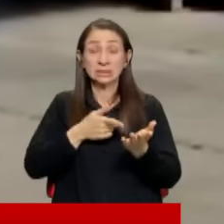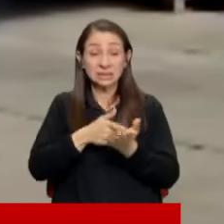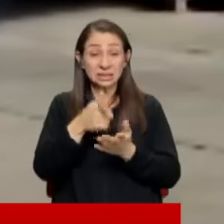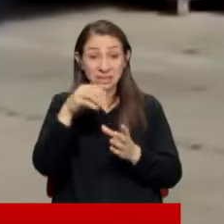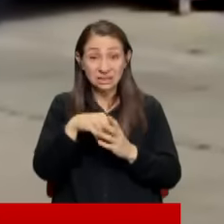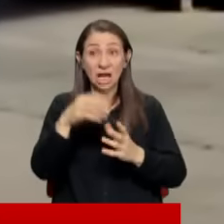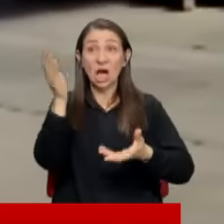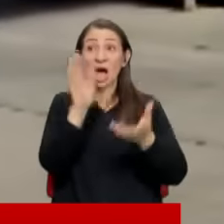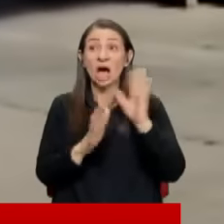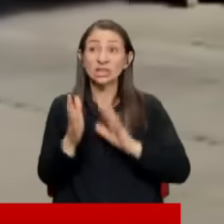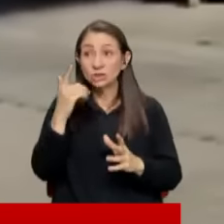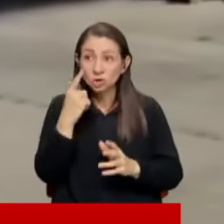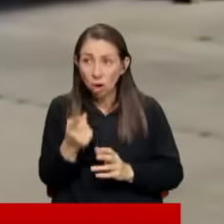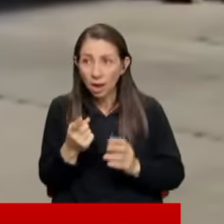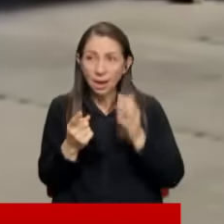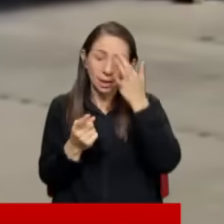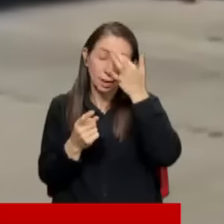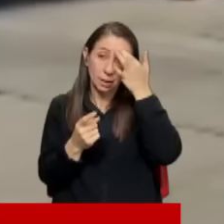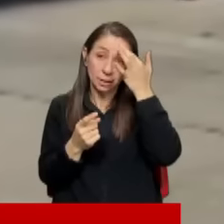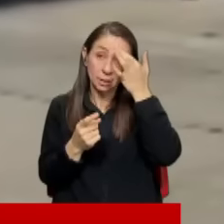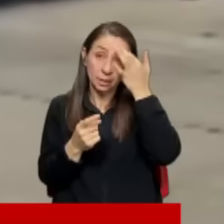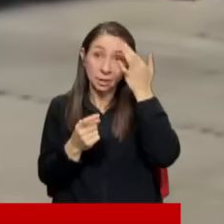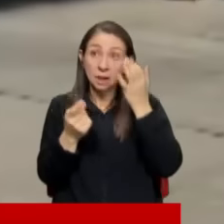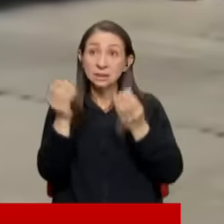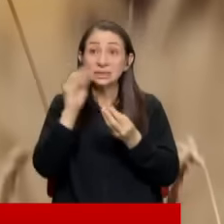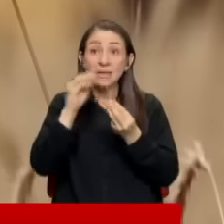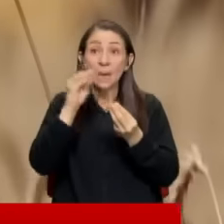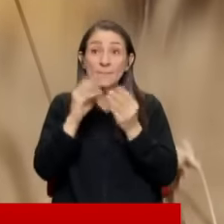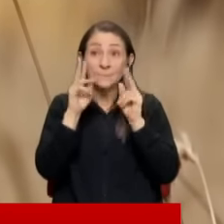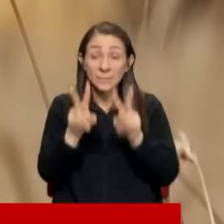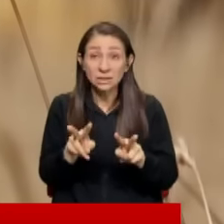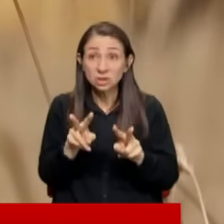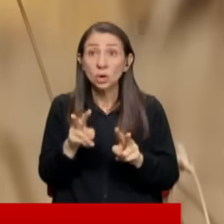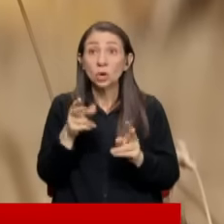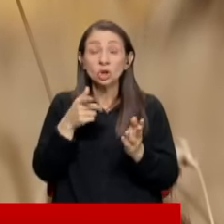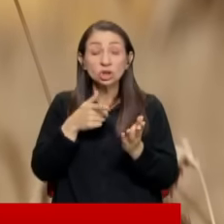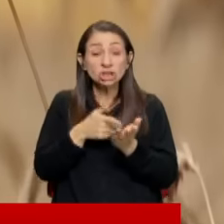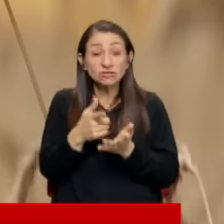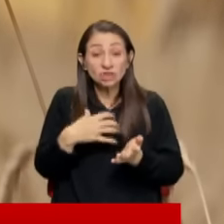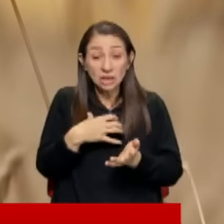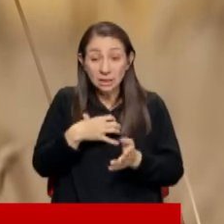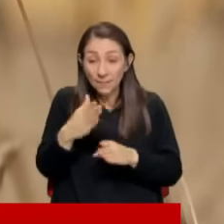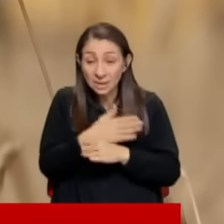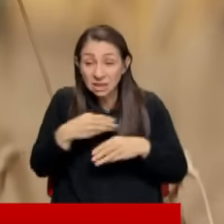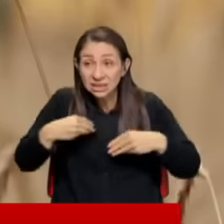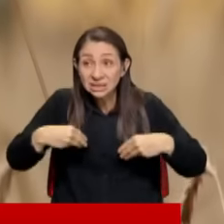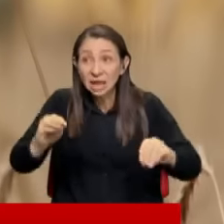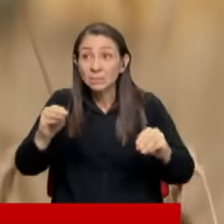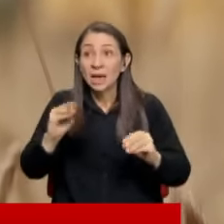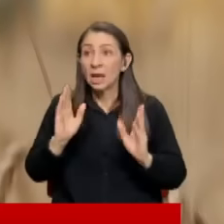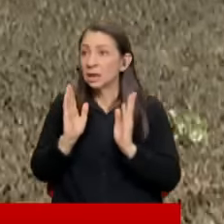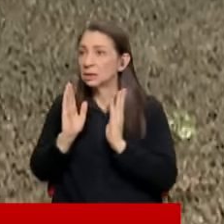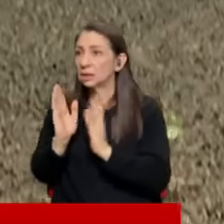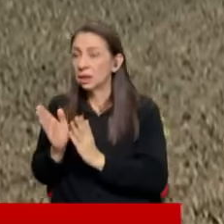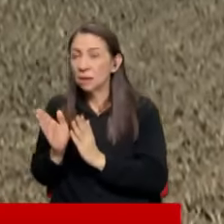ağaç ziraatında da artışlara baktığımız zaman üretici, çiftçi kendi ürününü satmaya